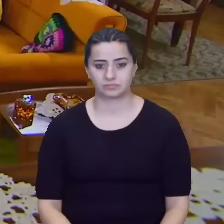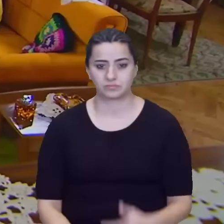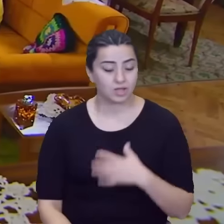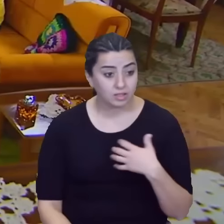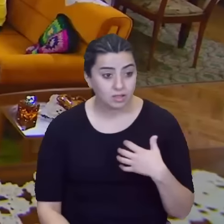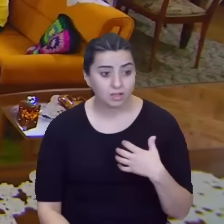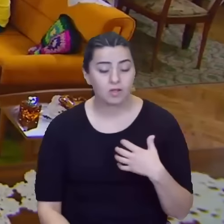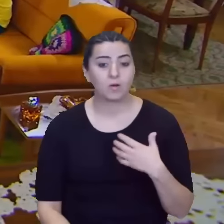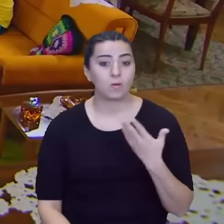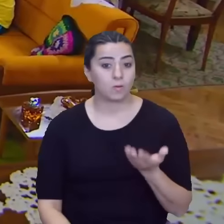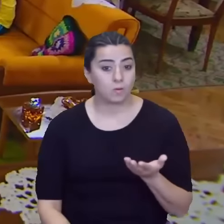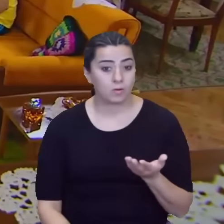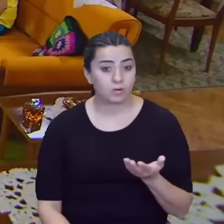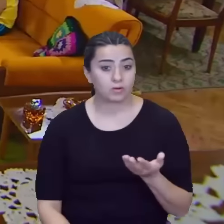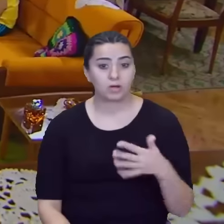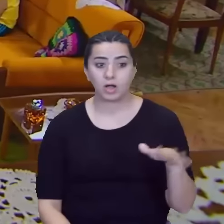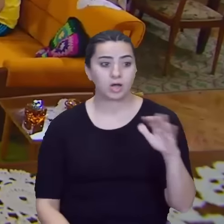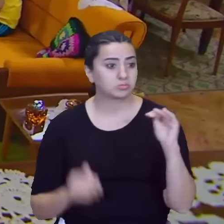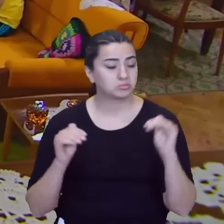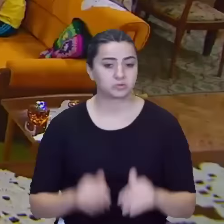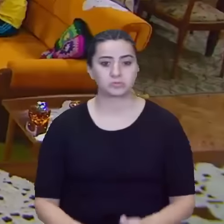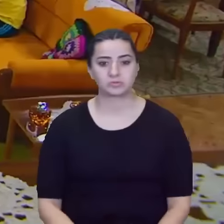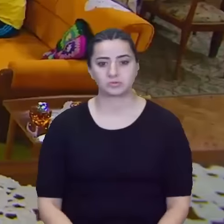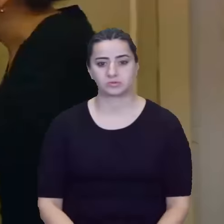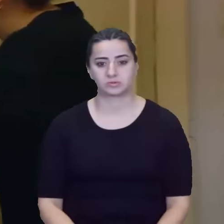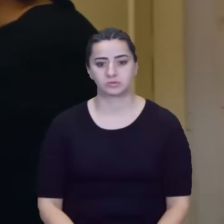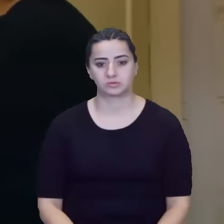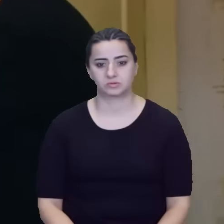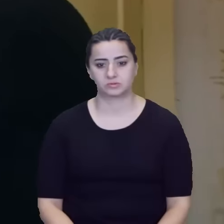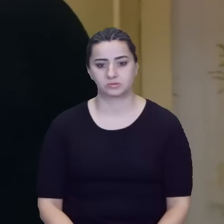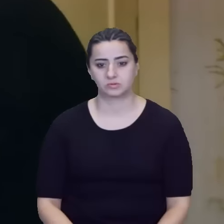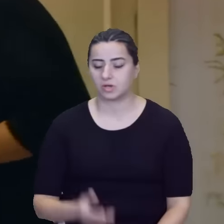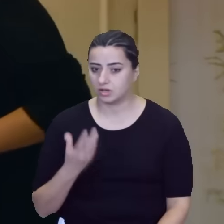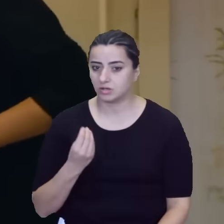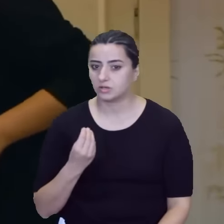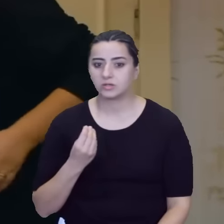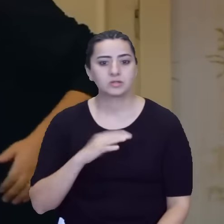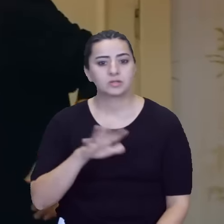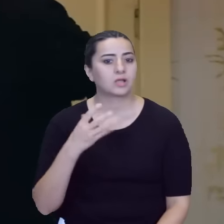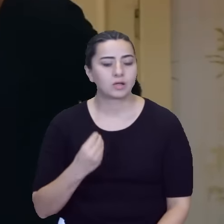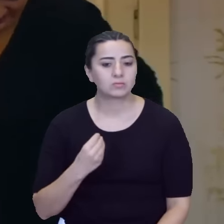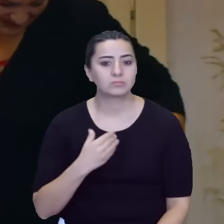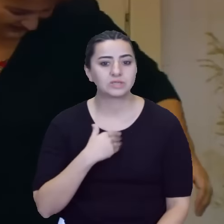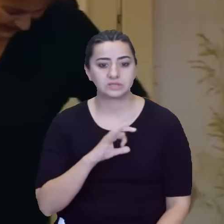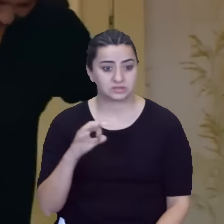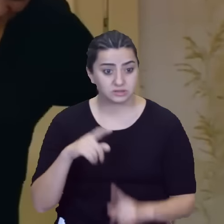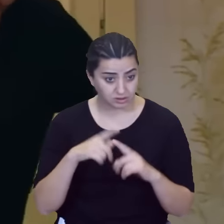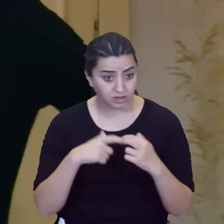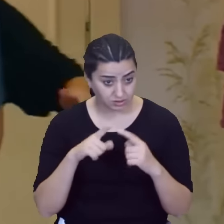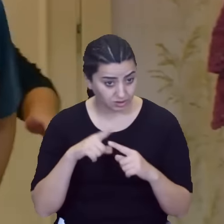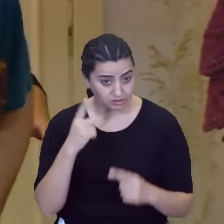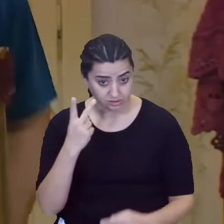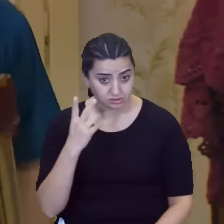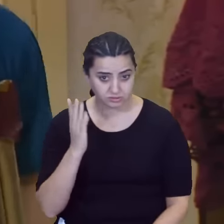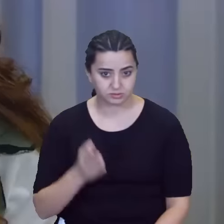Anne. Oo, herkes toplanmış. Arkadaş, ne haber? İyidir, ne yapıyorsunuz? Bensiz TRT 2 mi